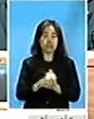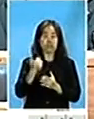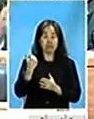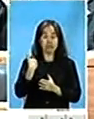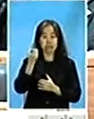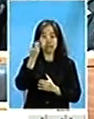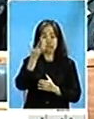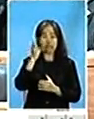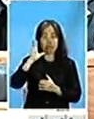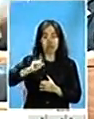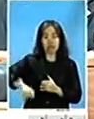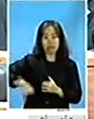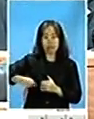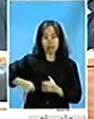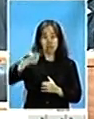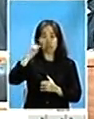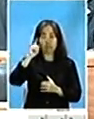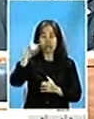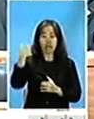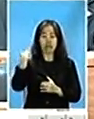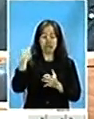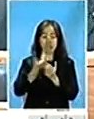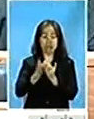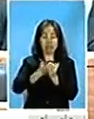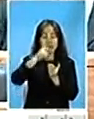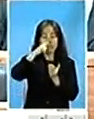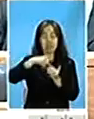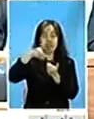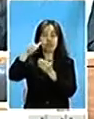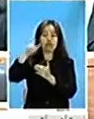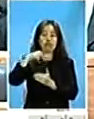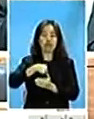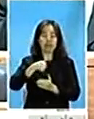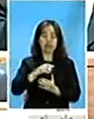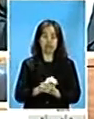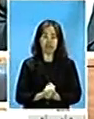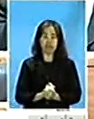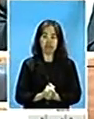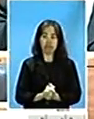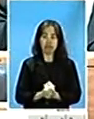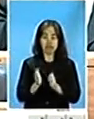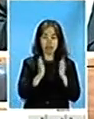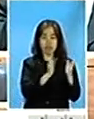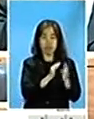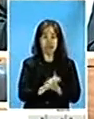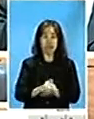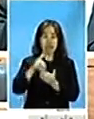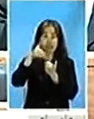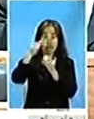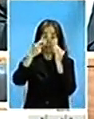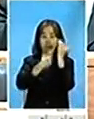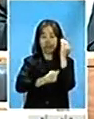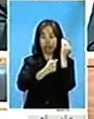ของข้าวกัมพูชามาจำนำในประเทศไทยท่านประธานต่อครับการส่งออกยางพา